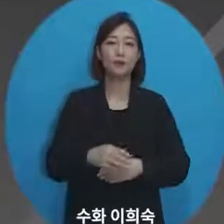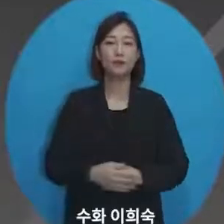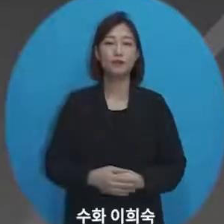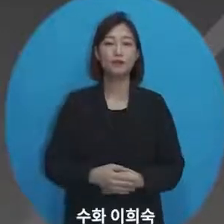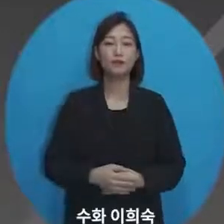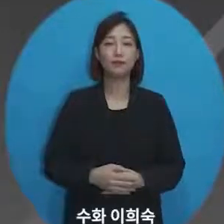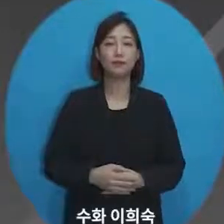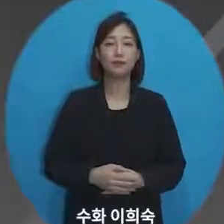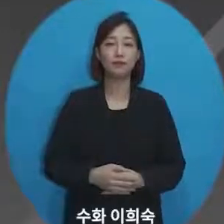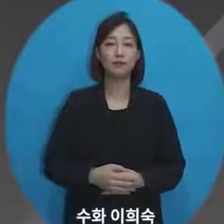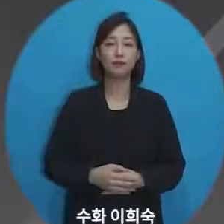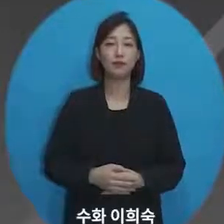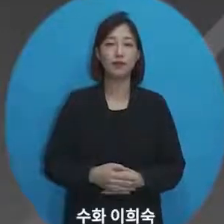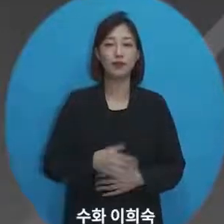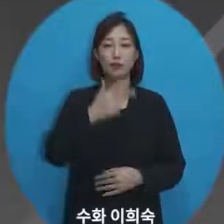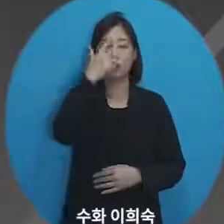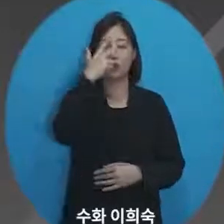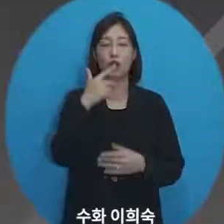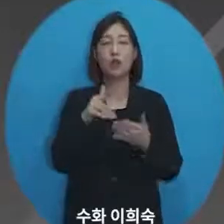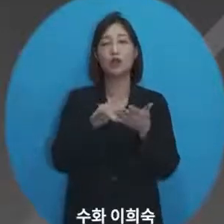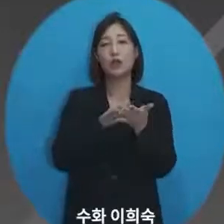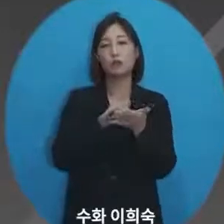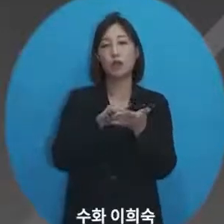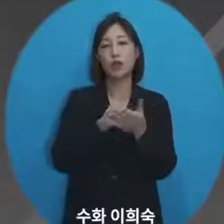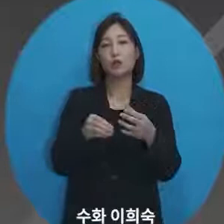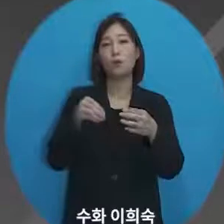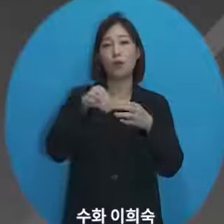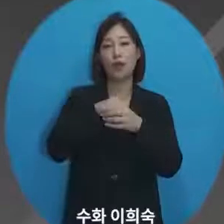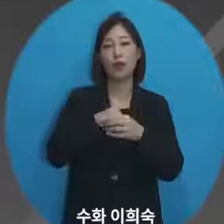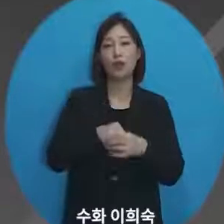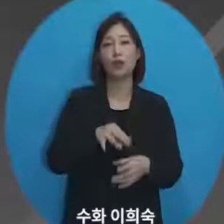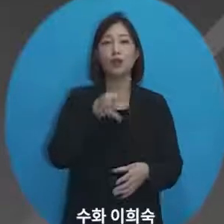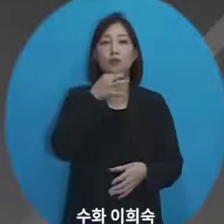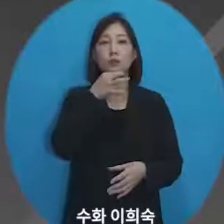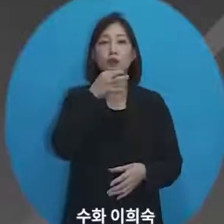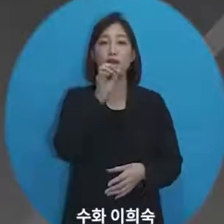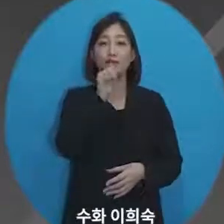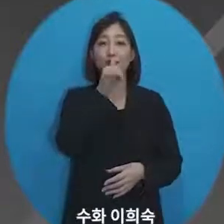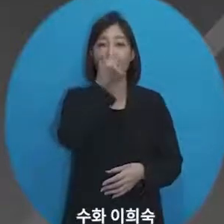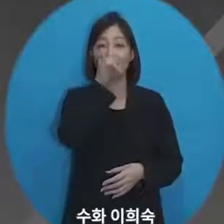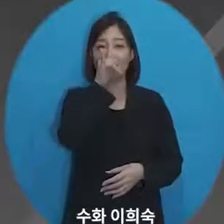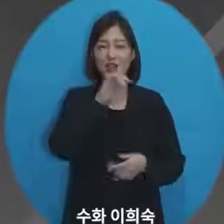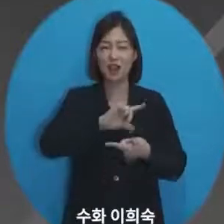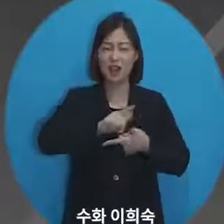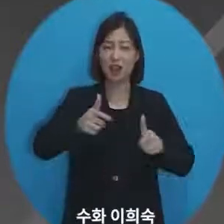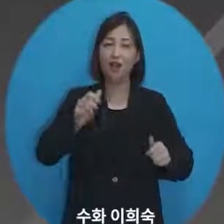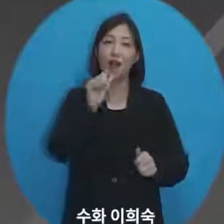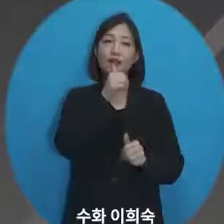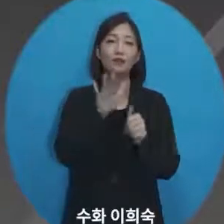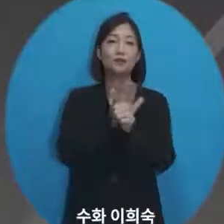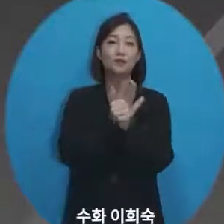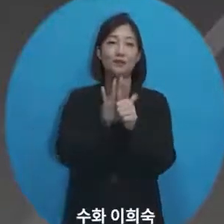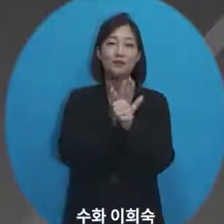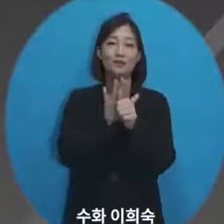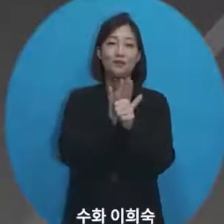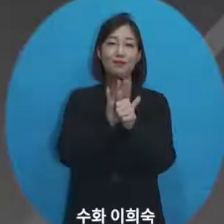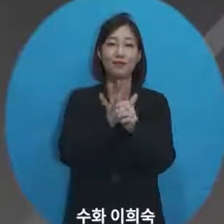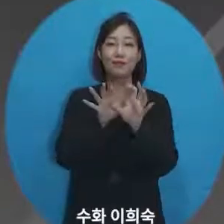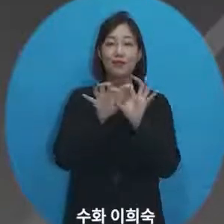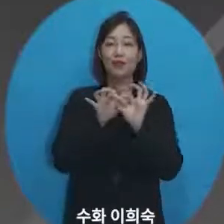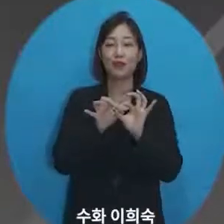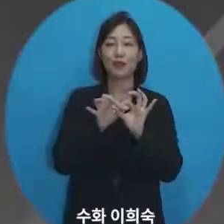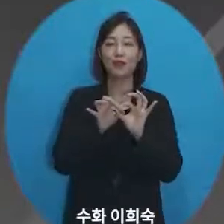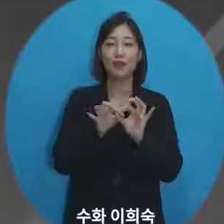있고, 아까 말씀드린 촉지도라고 하는 부분, 점자라고 하는 부분, 그리고 음성 안내, 다양한 안내를